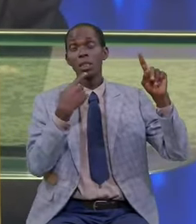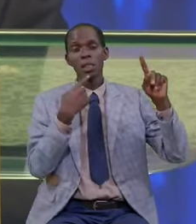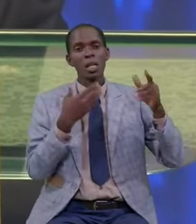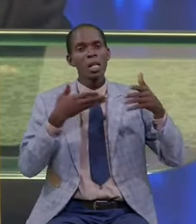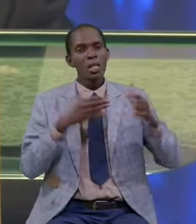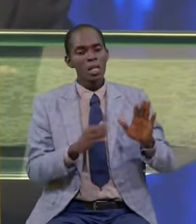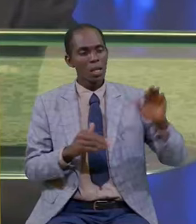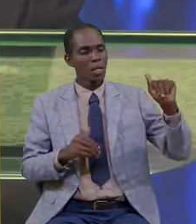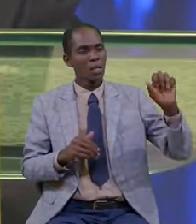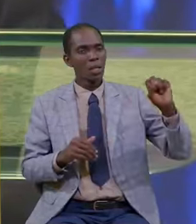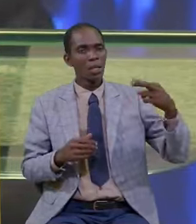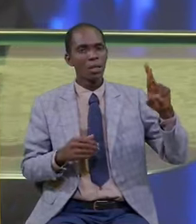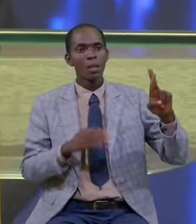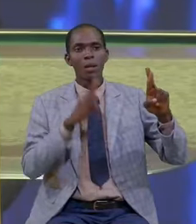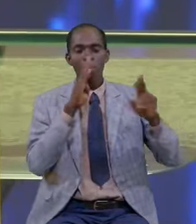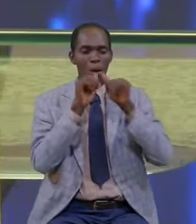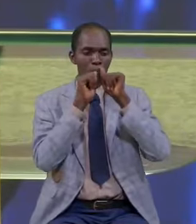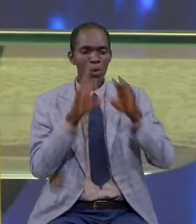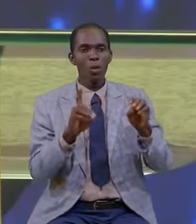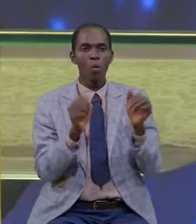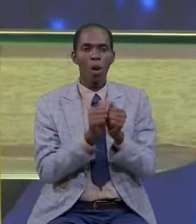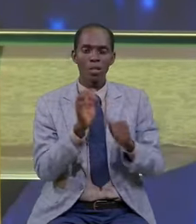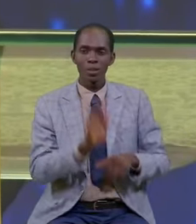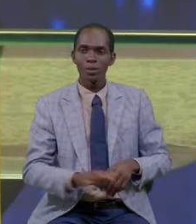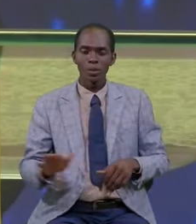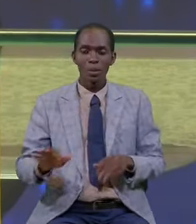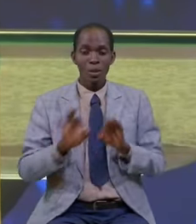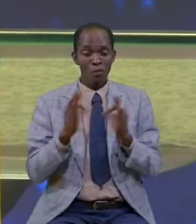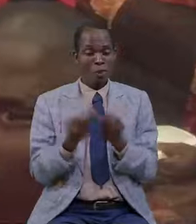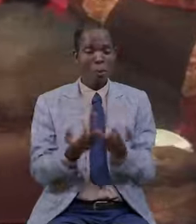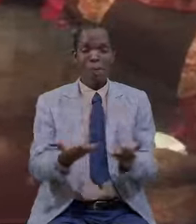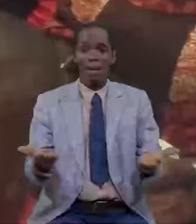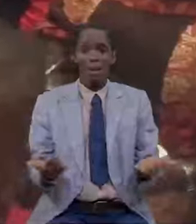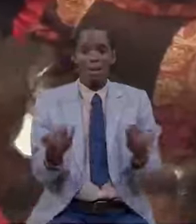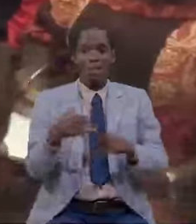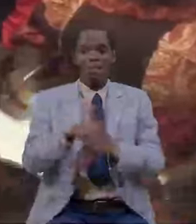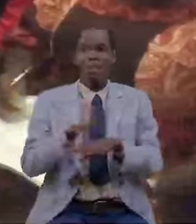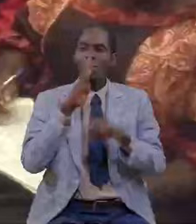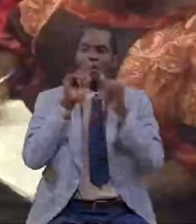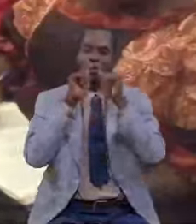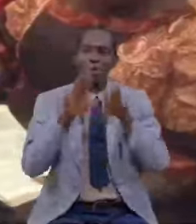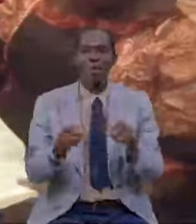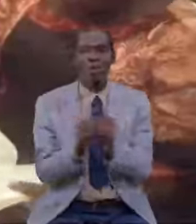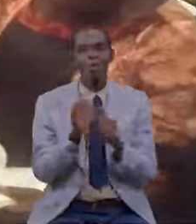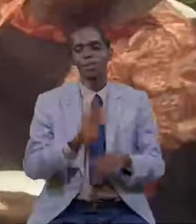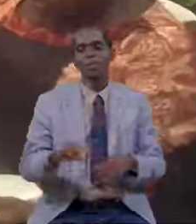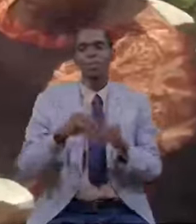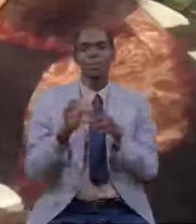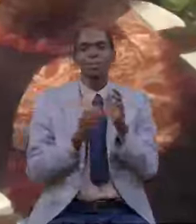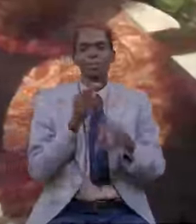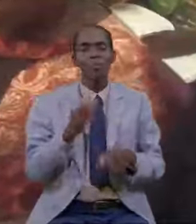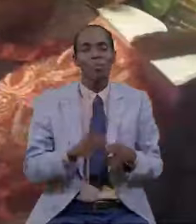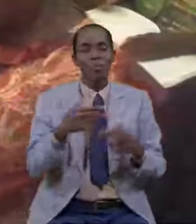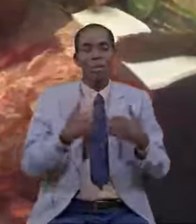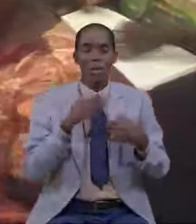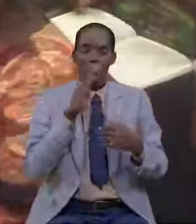béni soit Asser entre les enfants d'Israël. Les familles ici ce soir, soyez bénis des enfants. Vous êtes